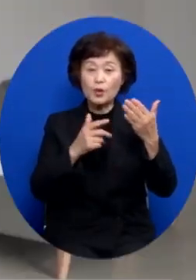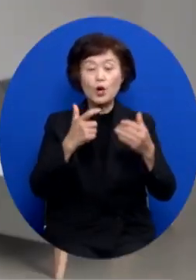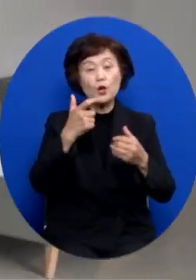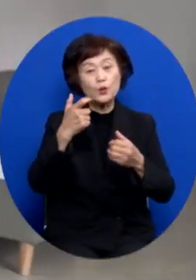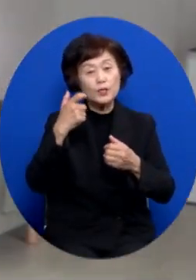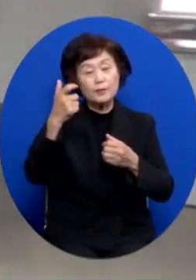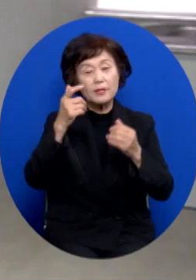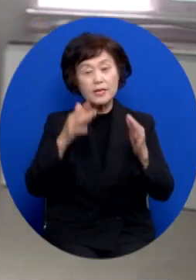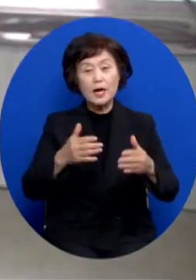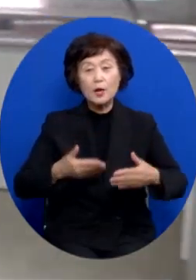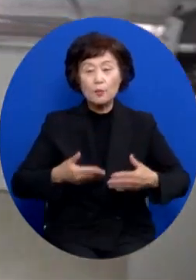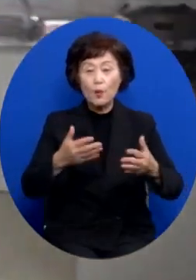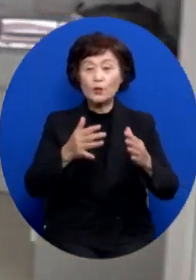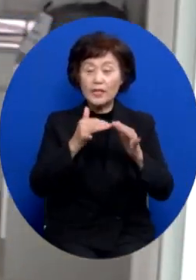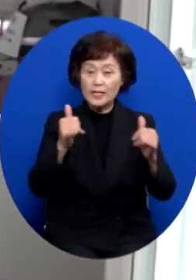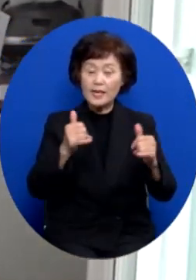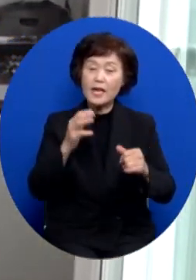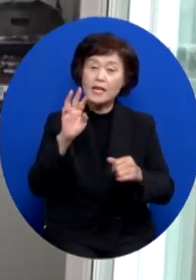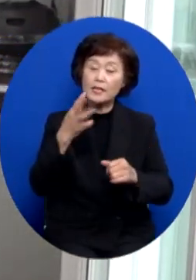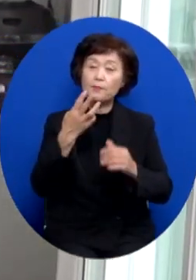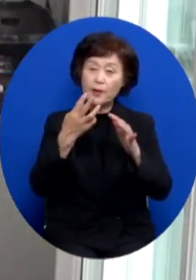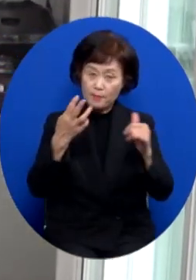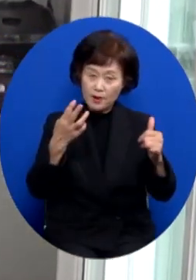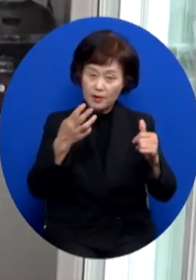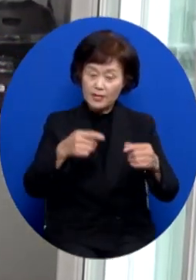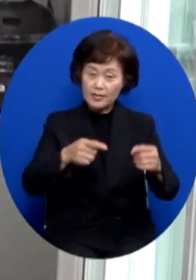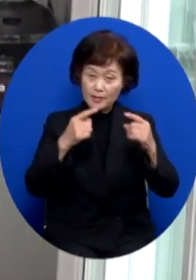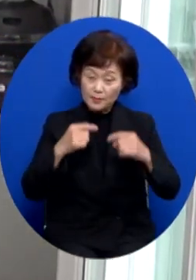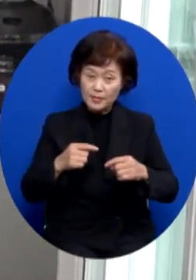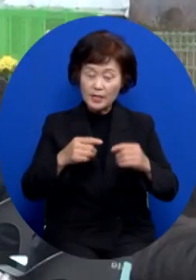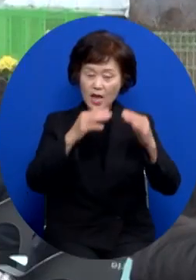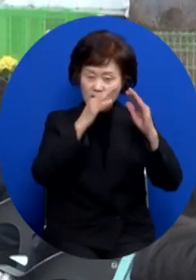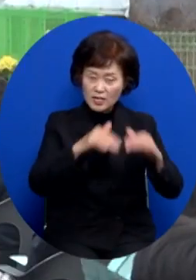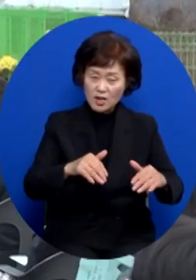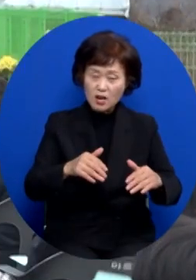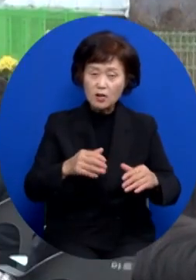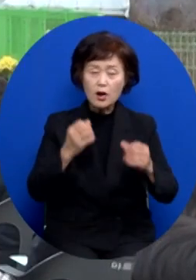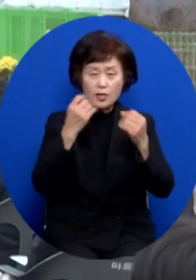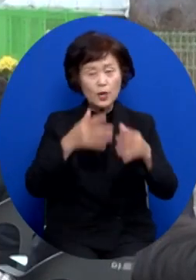봉사자가 참여해 18평 한가 구에 철거와 신축공사를 진행했습니다